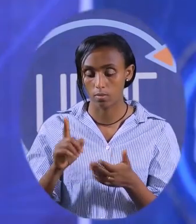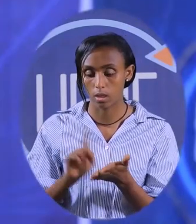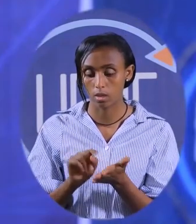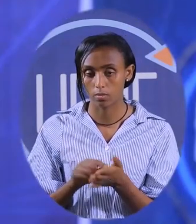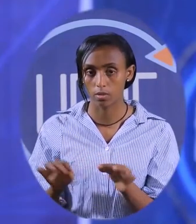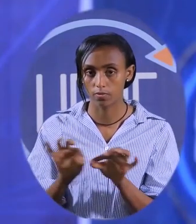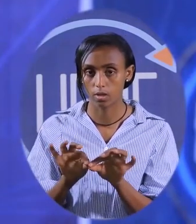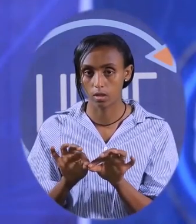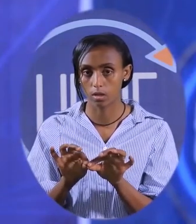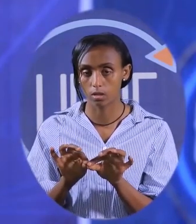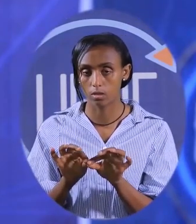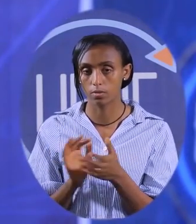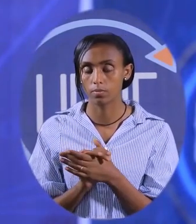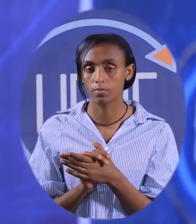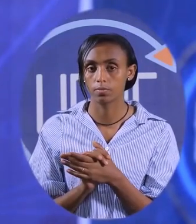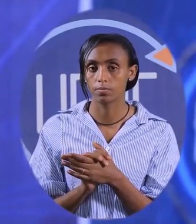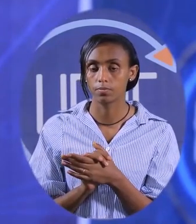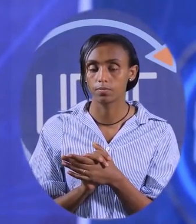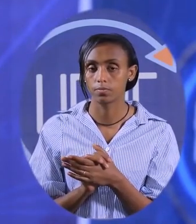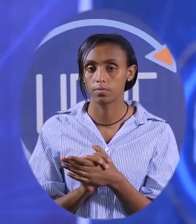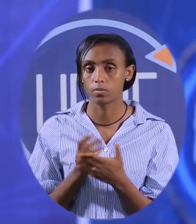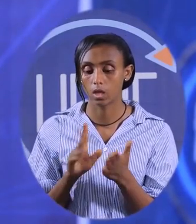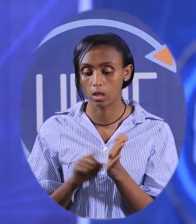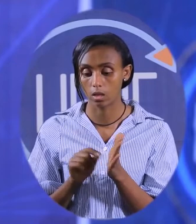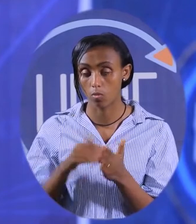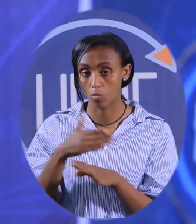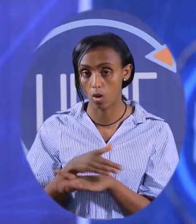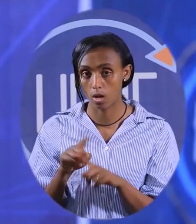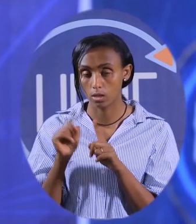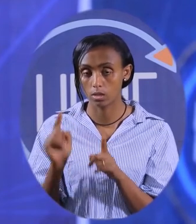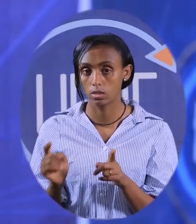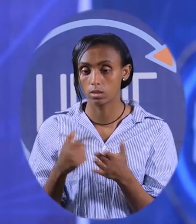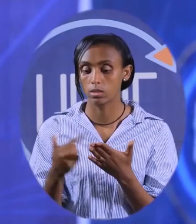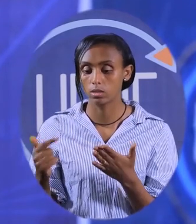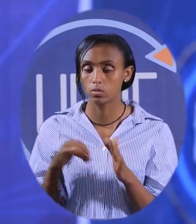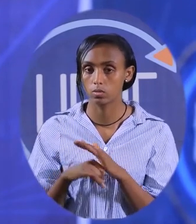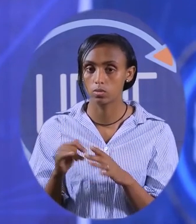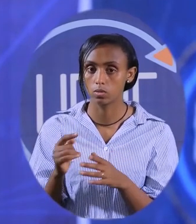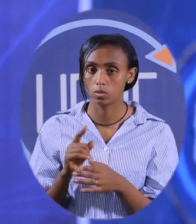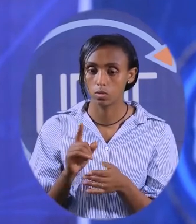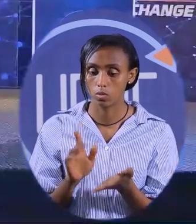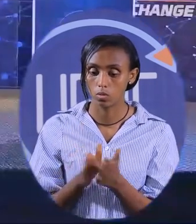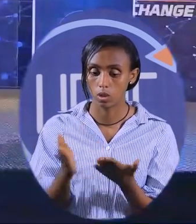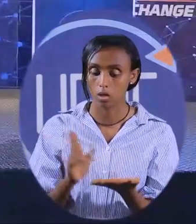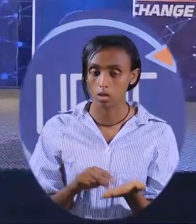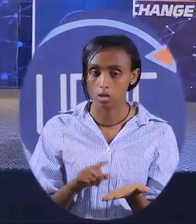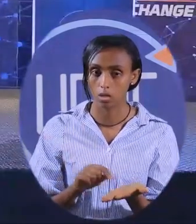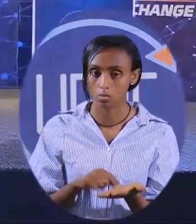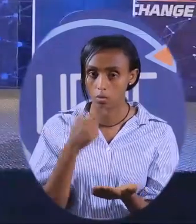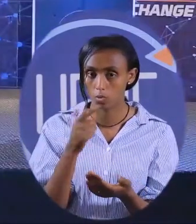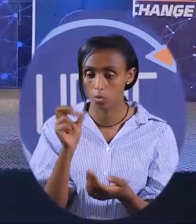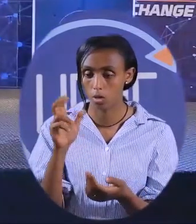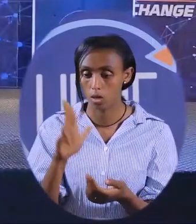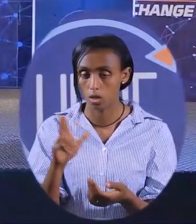በፊት ethical procedure ውሳሱ እንደዛ ከታተመ በኋላ ግን ይሄ እዚ ጆርናል ላይ ታተማል ብትለው ወረዳ ላይ ያለው